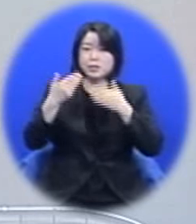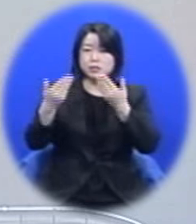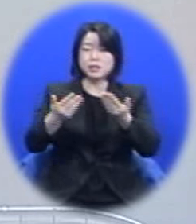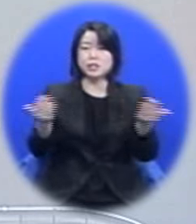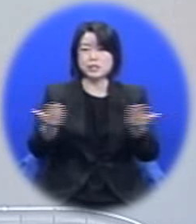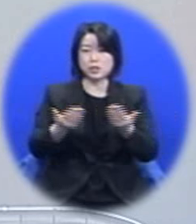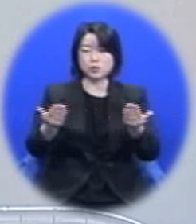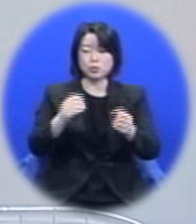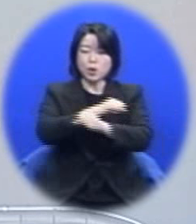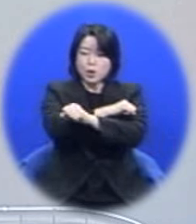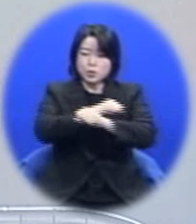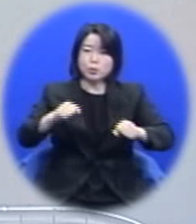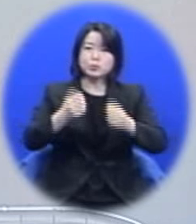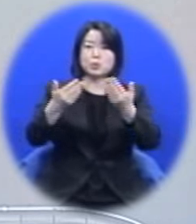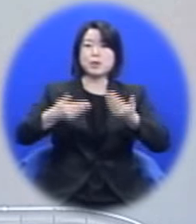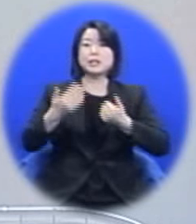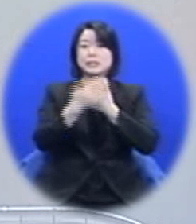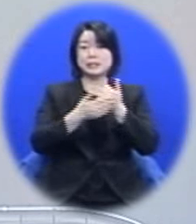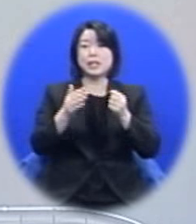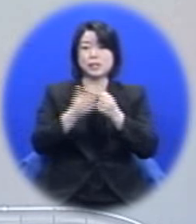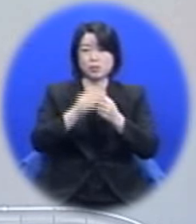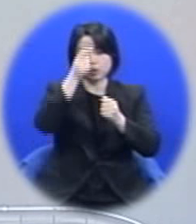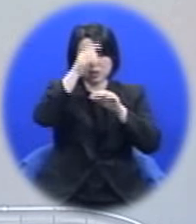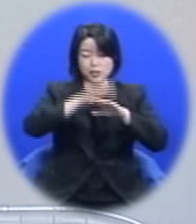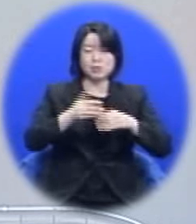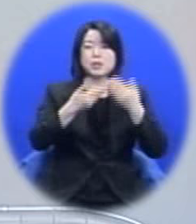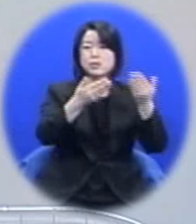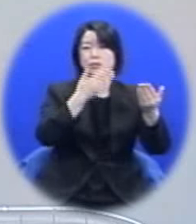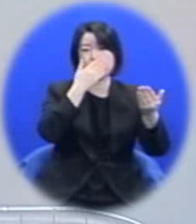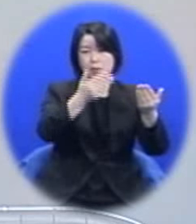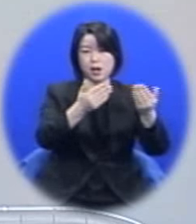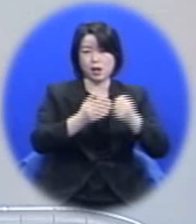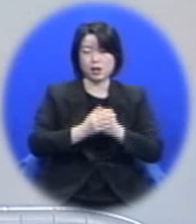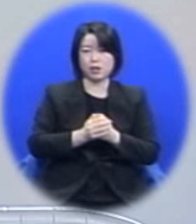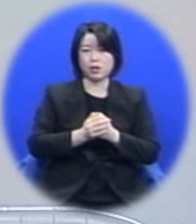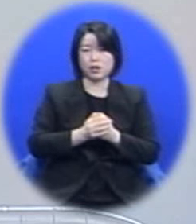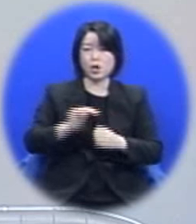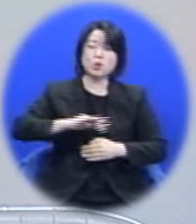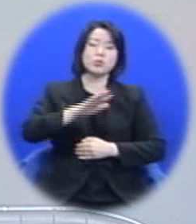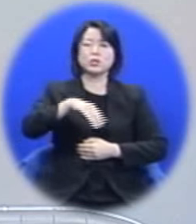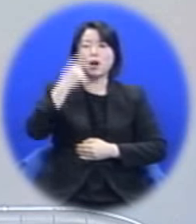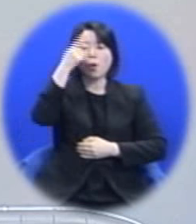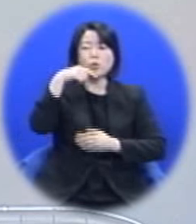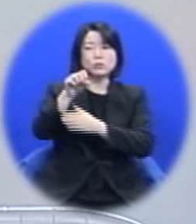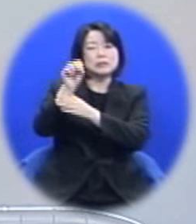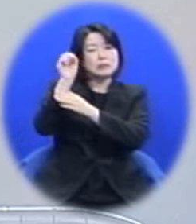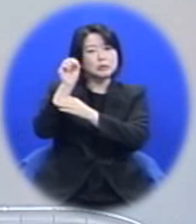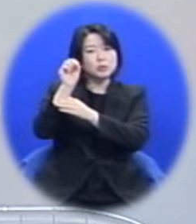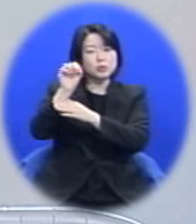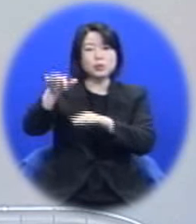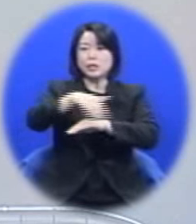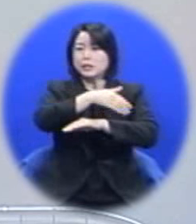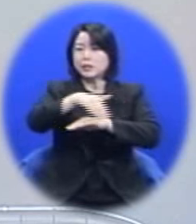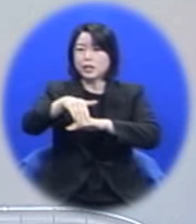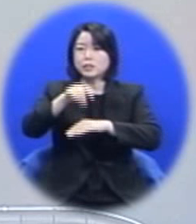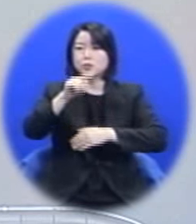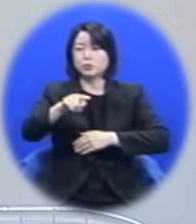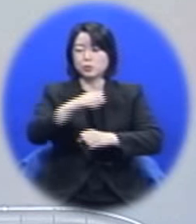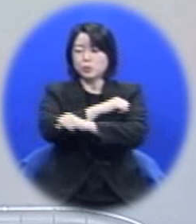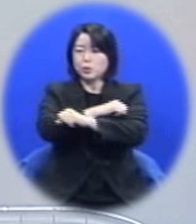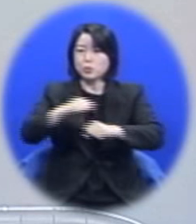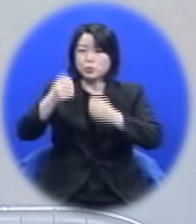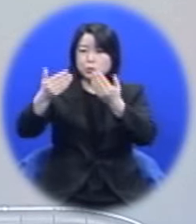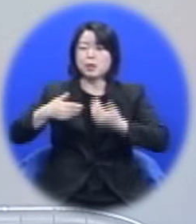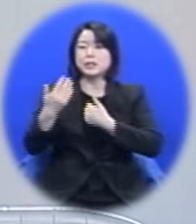때문에 오늘 이렇게 예배 드릴 수 있는 거예요. 우리가 이렇게 얼굴 들고 다니는 것도 용서받은 은혜 때문에 우리가 얼굴 들고 다니는